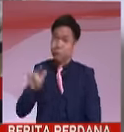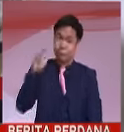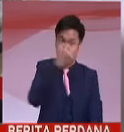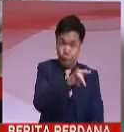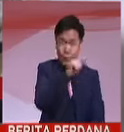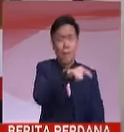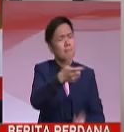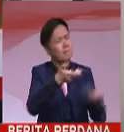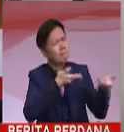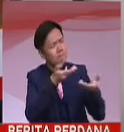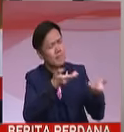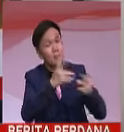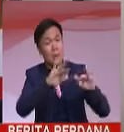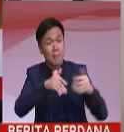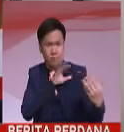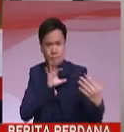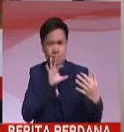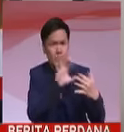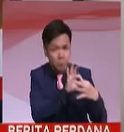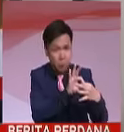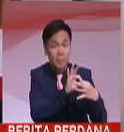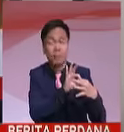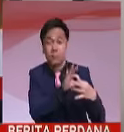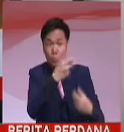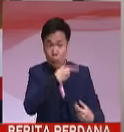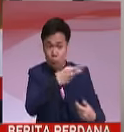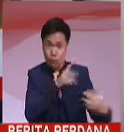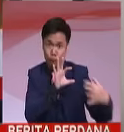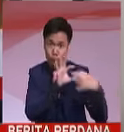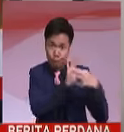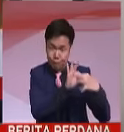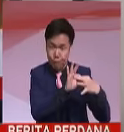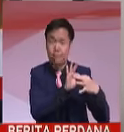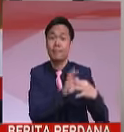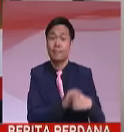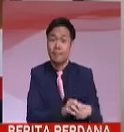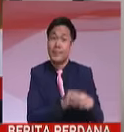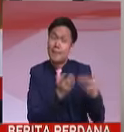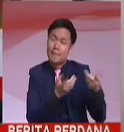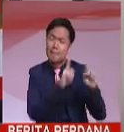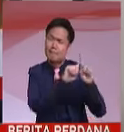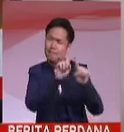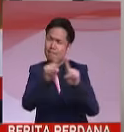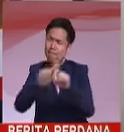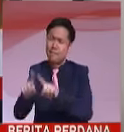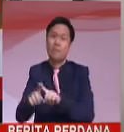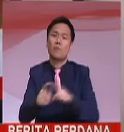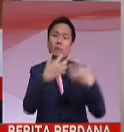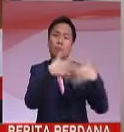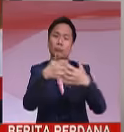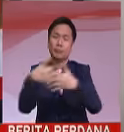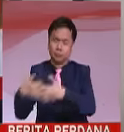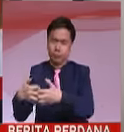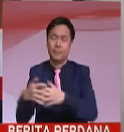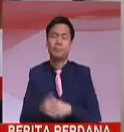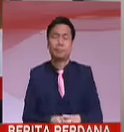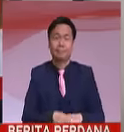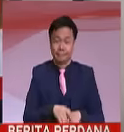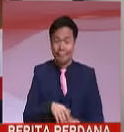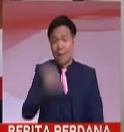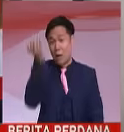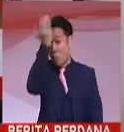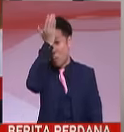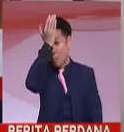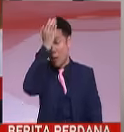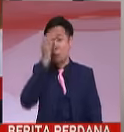memperkokoh dan Meningkatkan kerjasama serta hubungan dua halo Malaysia Yui dalam pelbagai chord Yang di-pertuan Agung turut